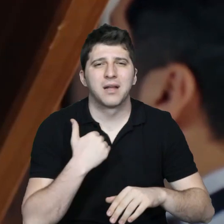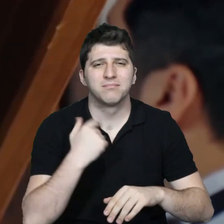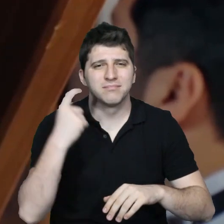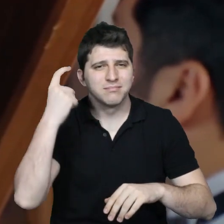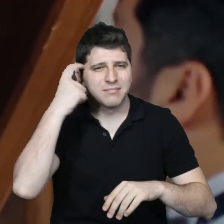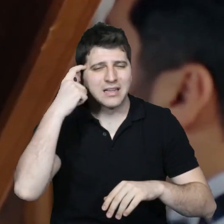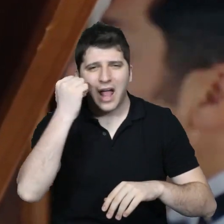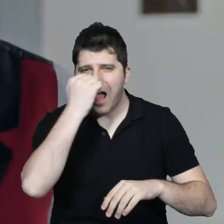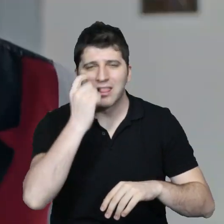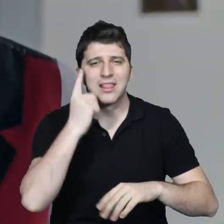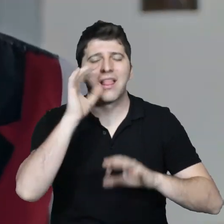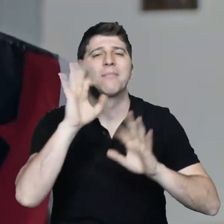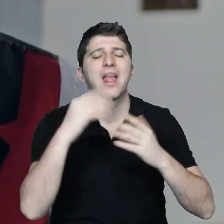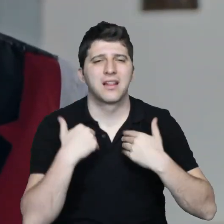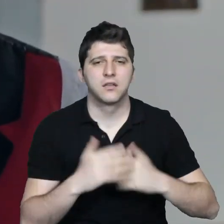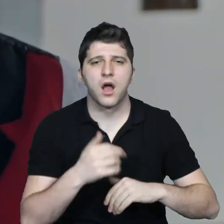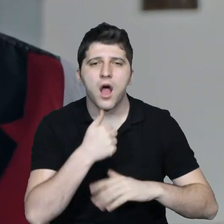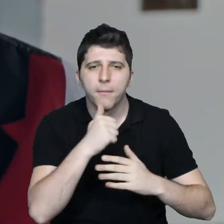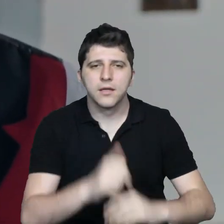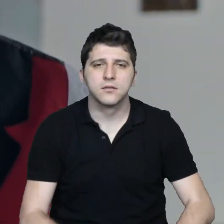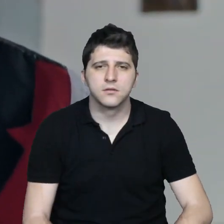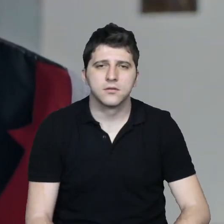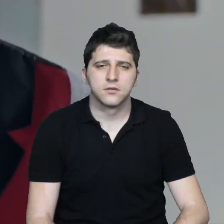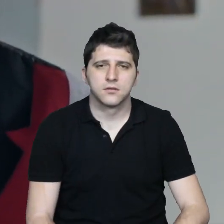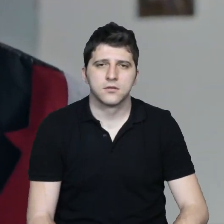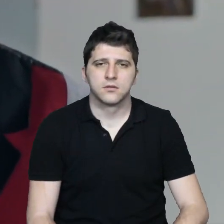ekran gitmedi. Abi.